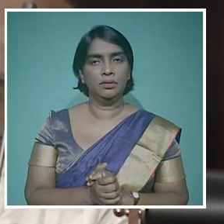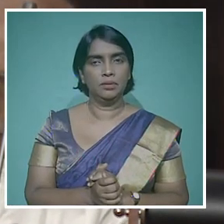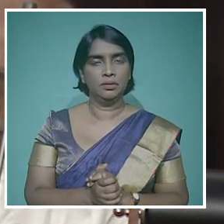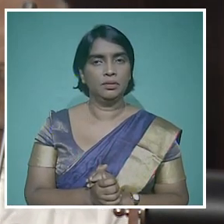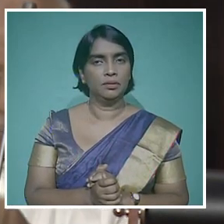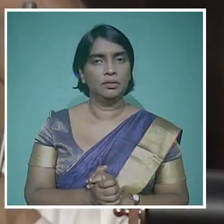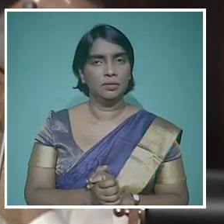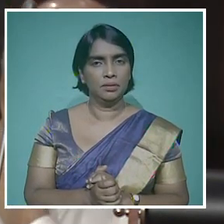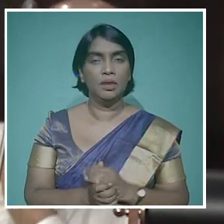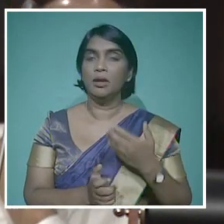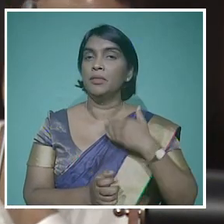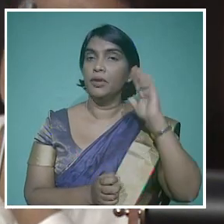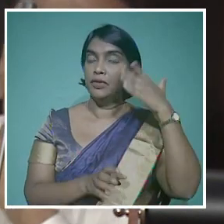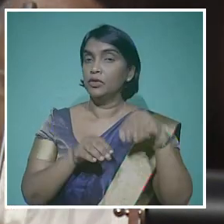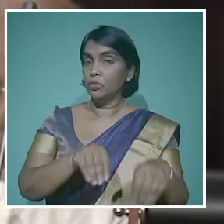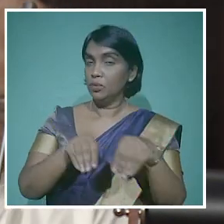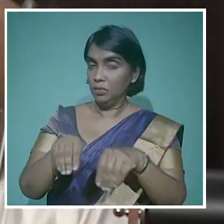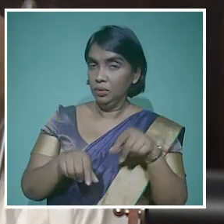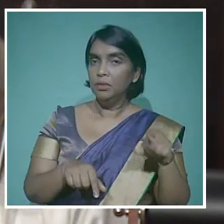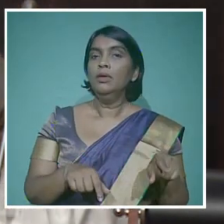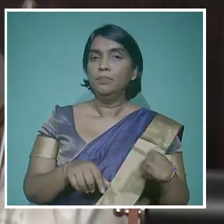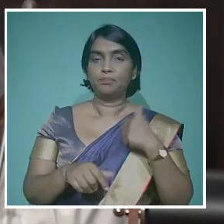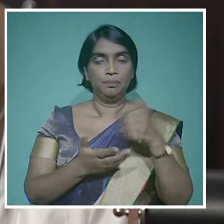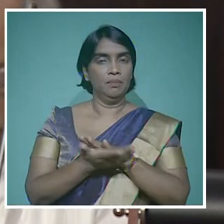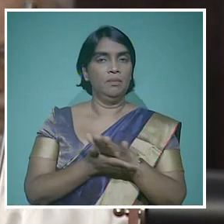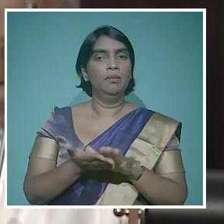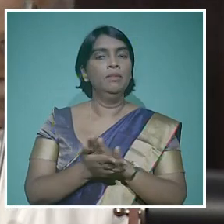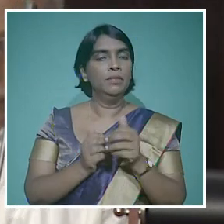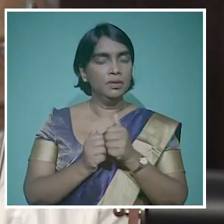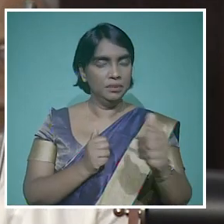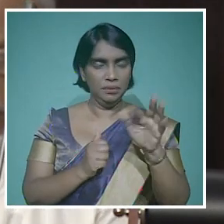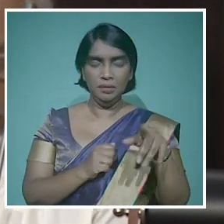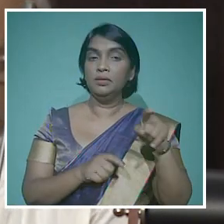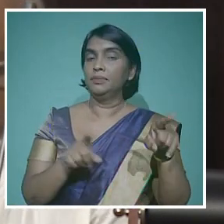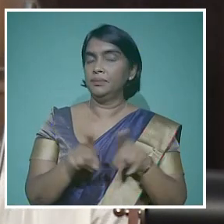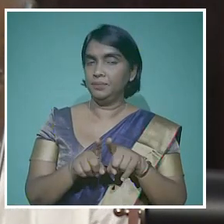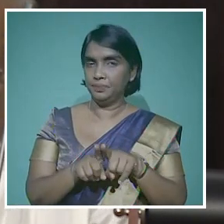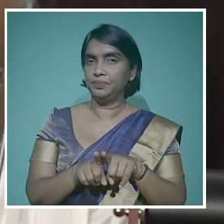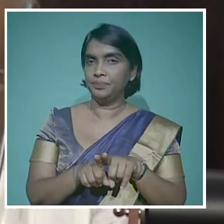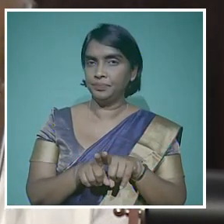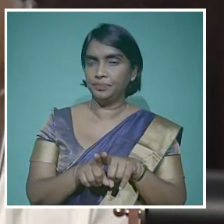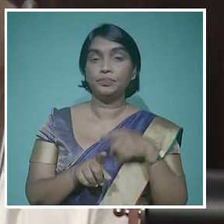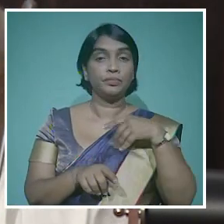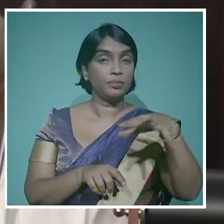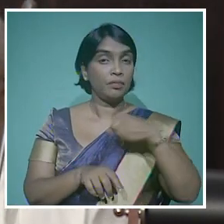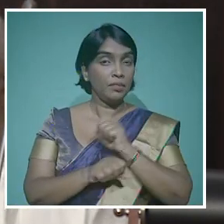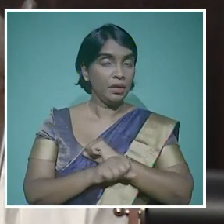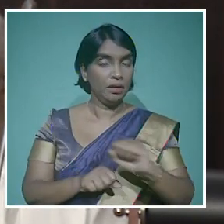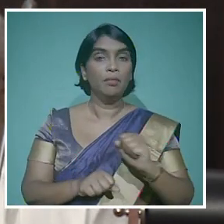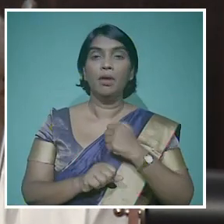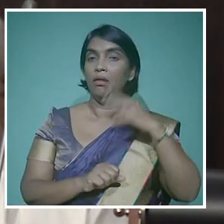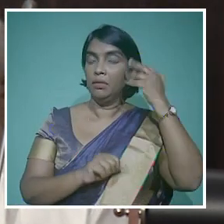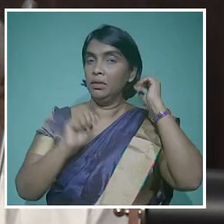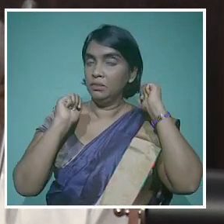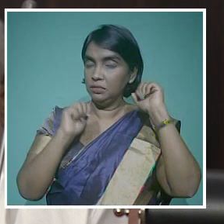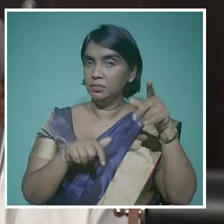අපි විශේෂයෙන්ම කෘෂිකර්මයේ නවීකරණයක් ඇති කරන්නේ එබැවින් භාවිතා නොකරන ඵලදායි ලෙස